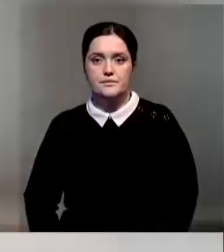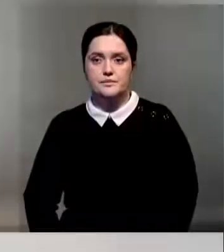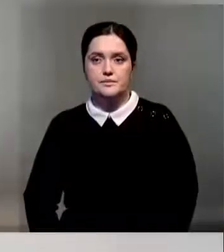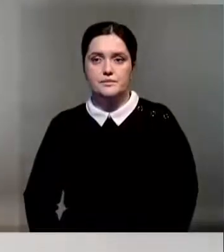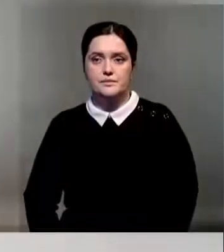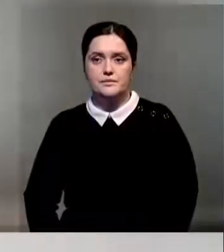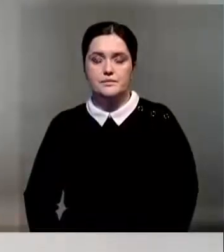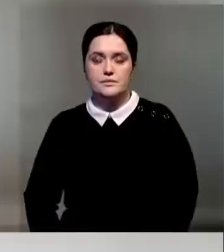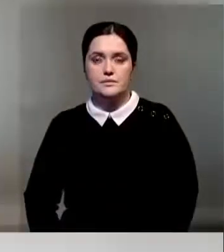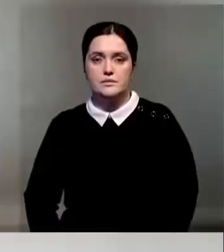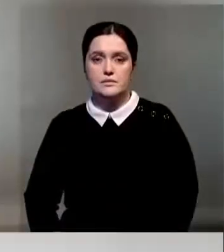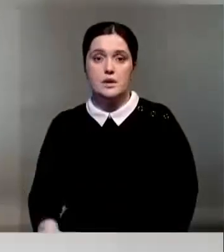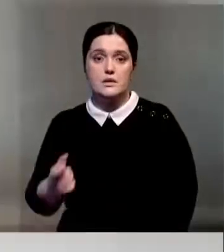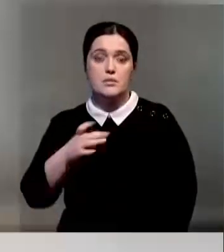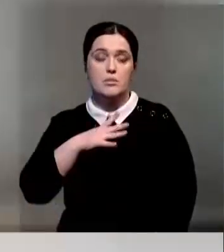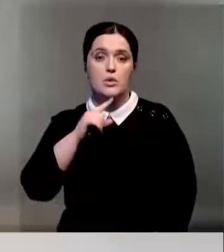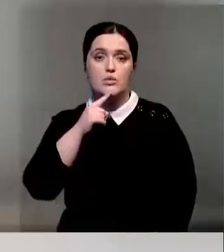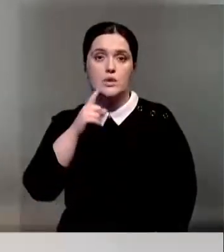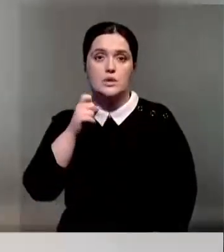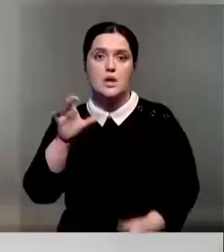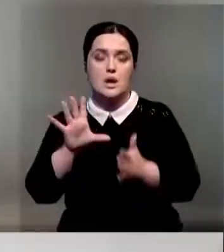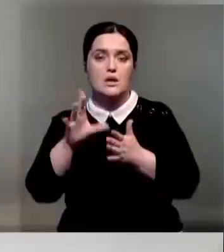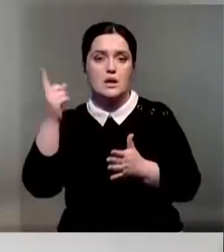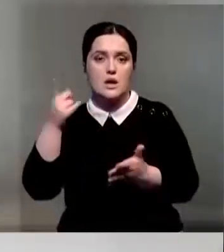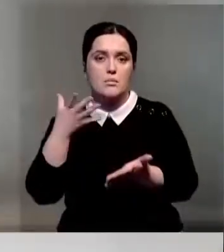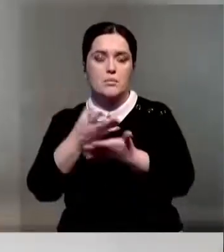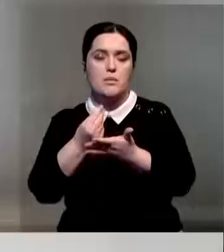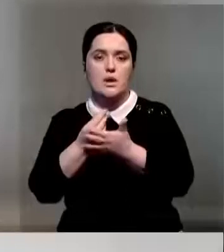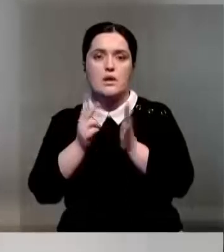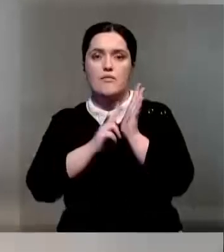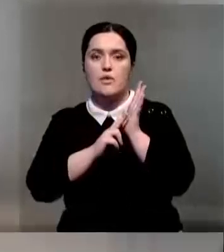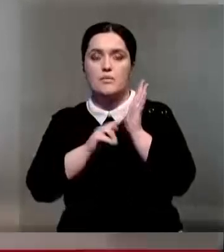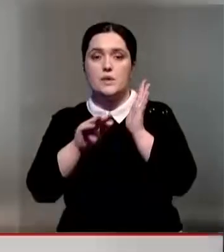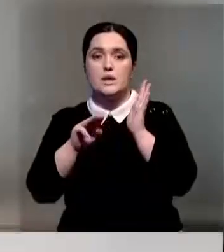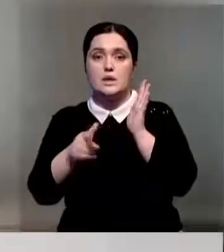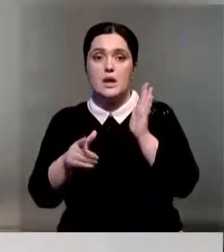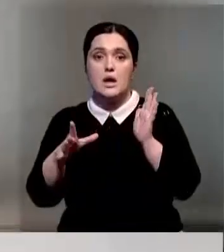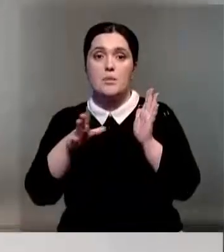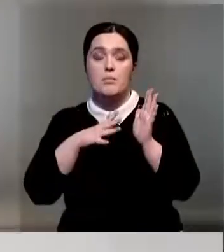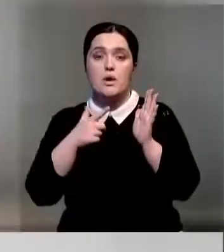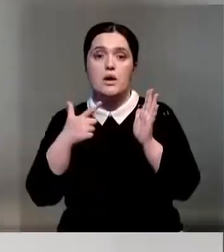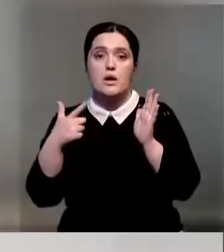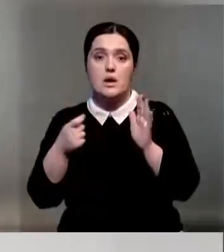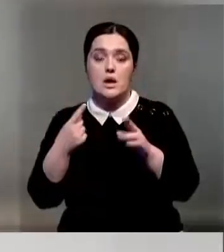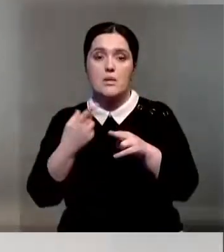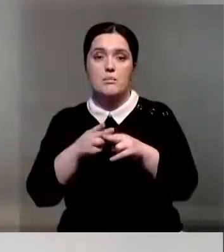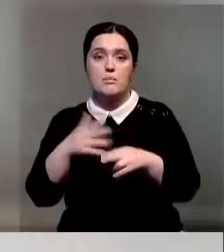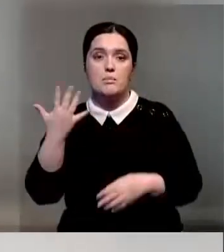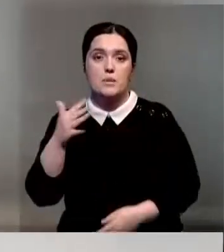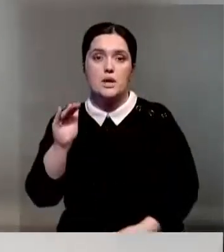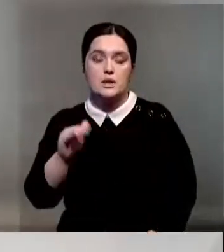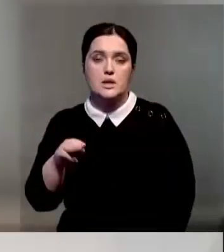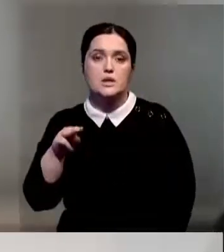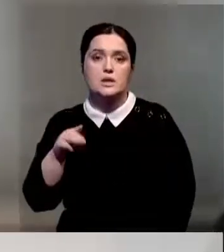Без газа было сложно. За электроэнергию приходилось платить до 80 тысяч тенге. Если обходились газовыми баллонами, то это 50 тысяч